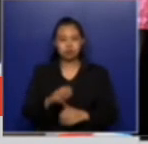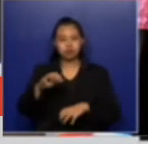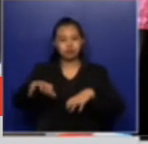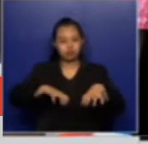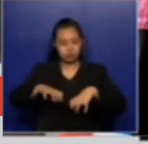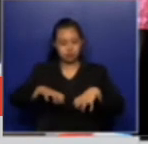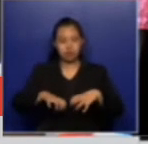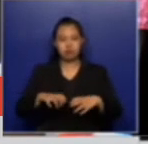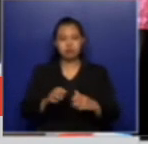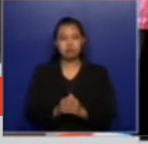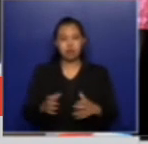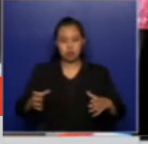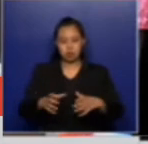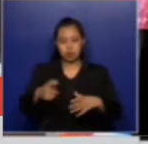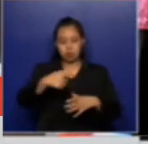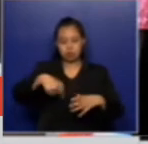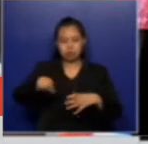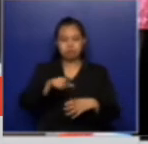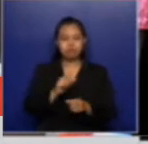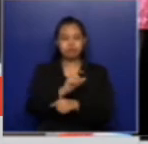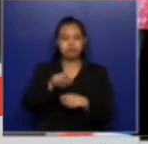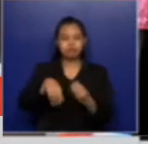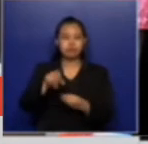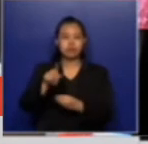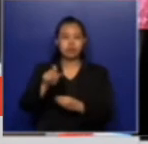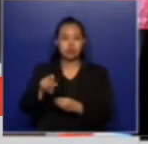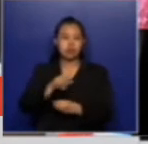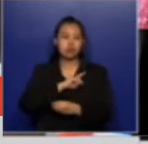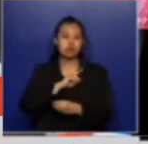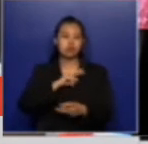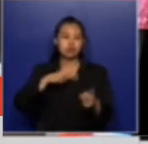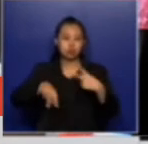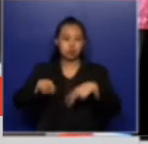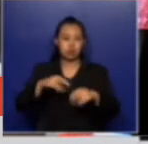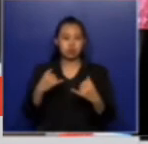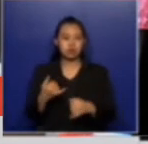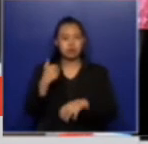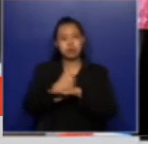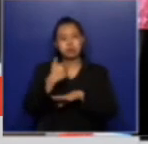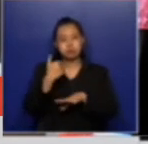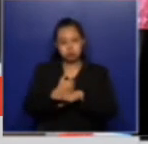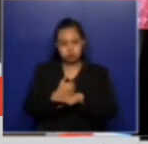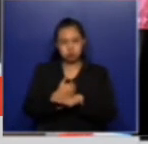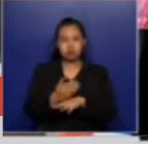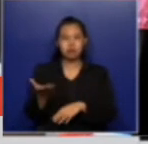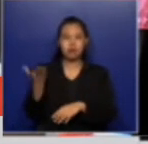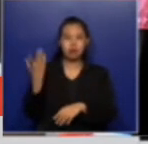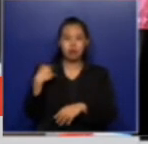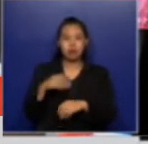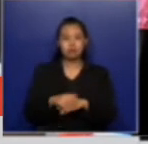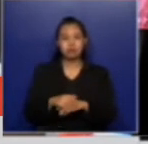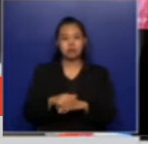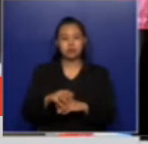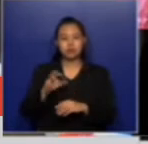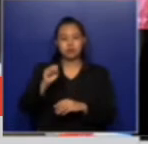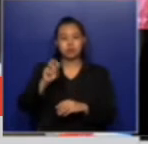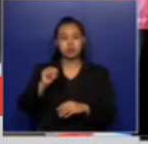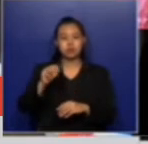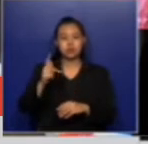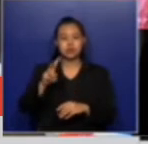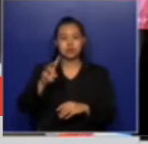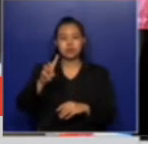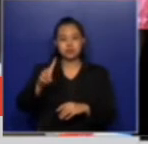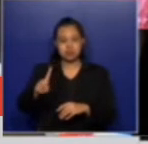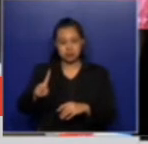ทีมเศรษฐกิจของท่านนายกซึ่งวันนี้ท่านนายกเป็นหัวหน้าเมื่อก่อนคือท่านอาจารย์สมคิดหรือผมเรียกท่านว่าเฮียกว